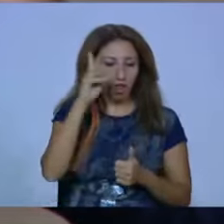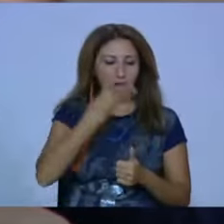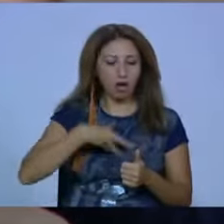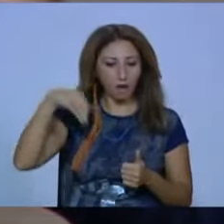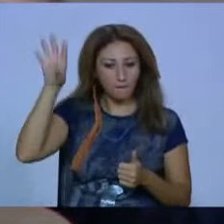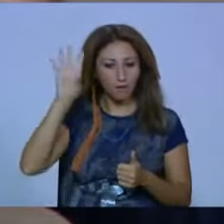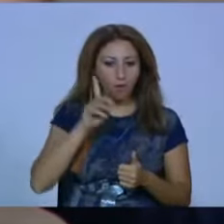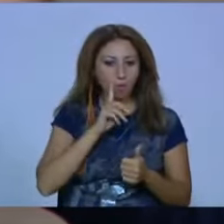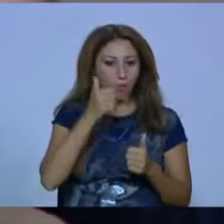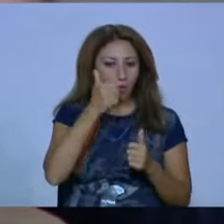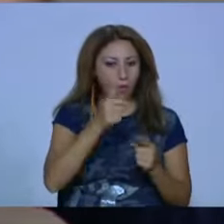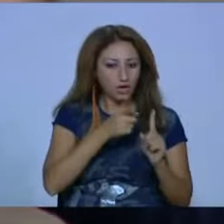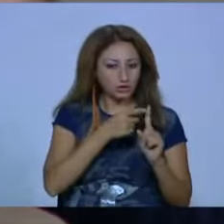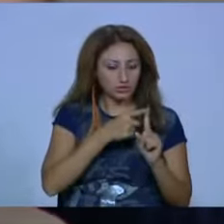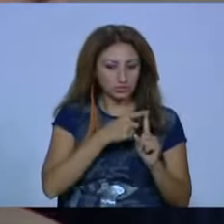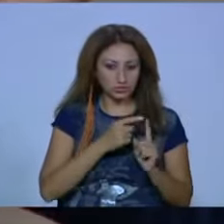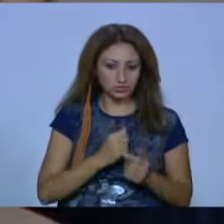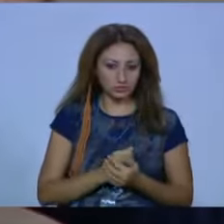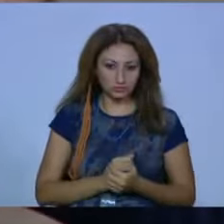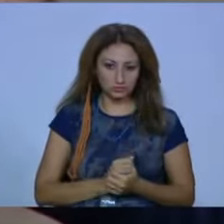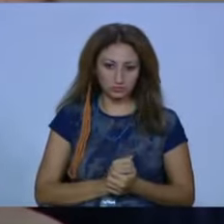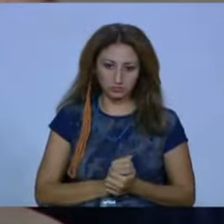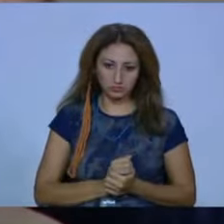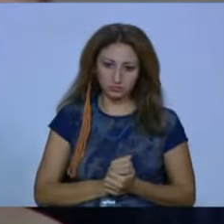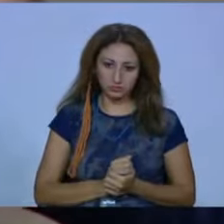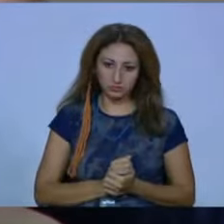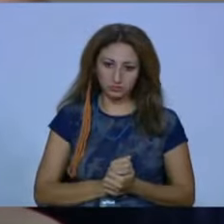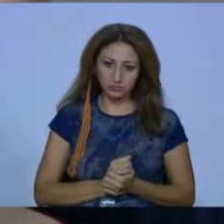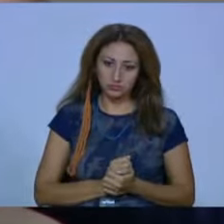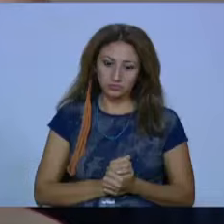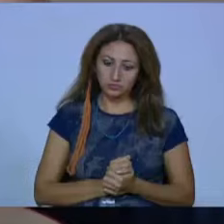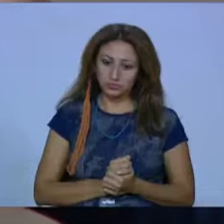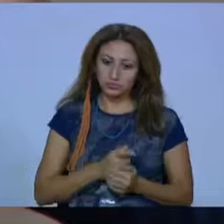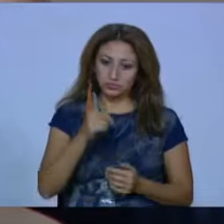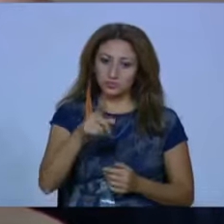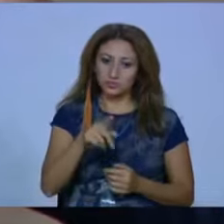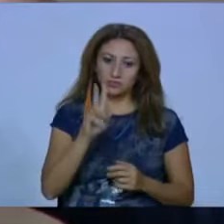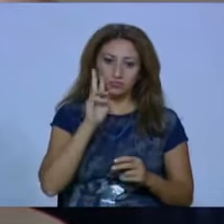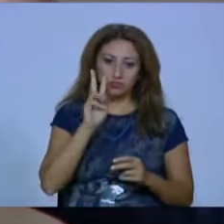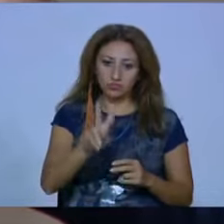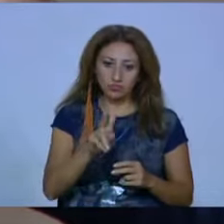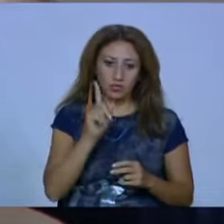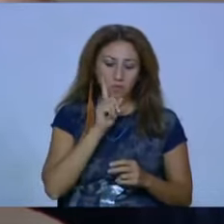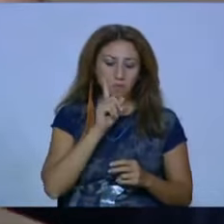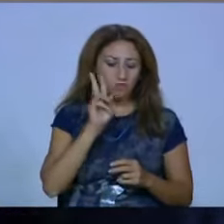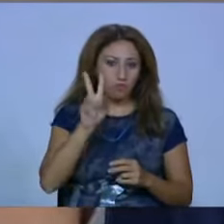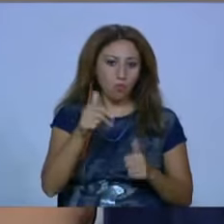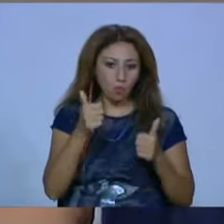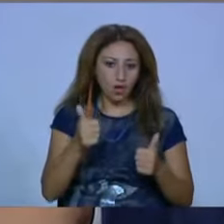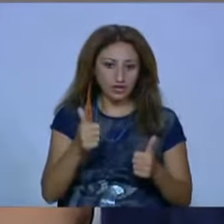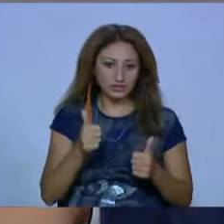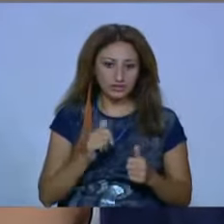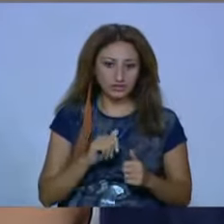يعني أمنا ديت يعني أنا إحنا تربينا في تحت عينيها، يعني هي ست كان